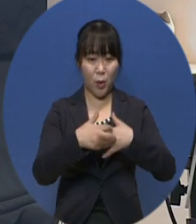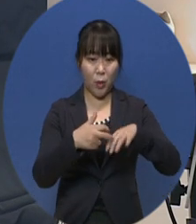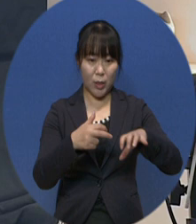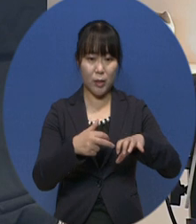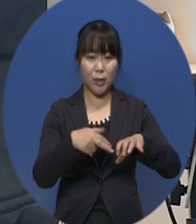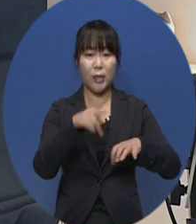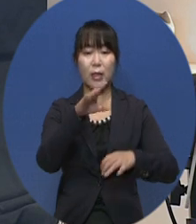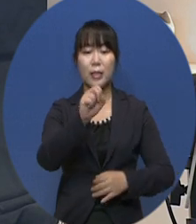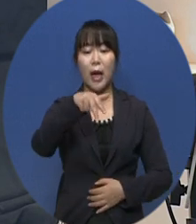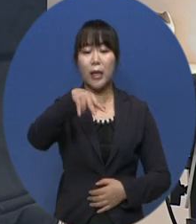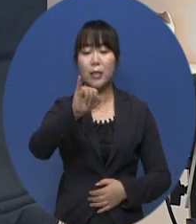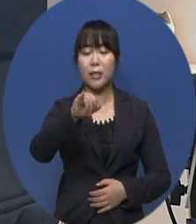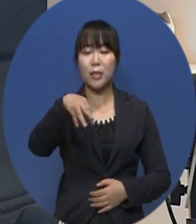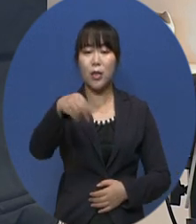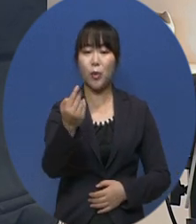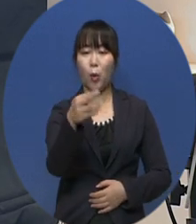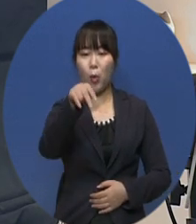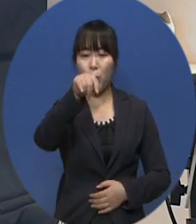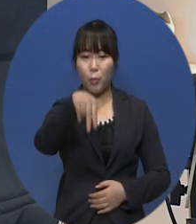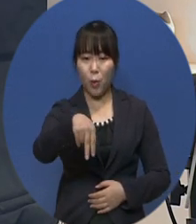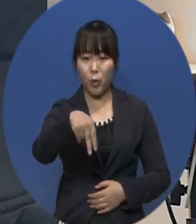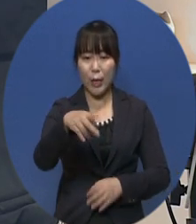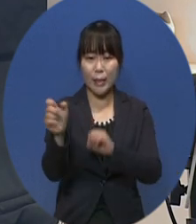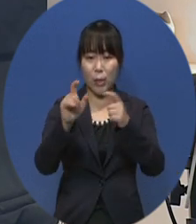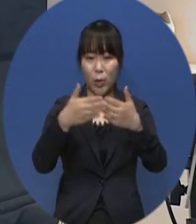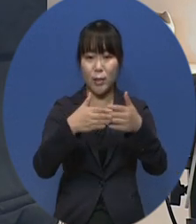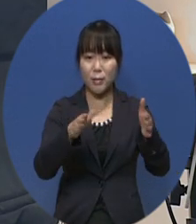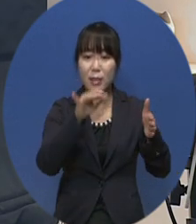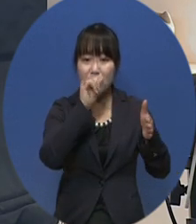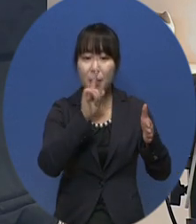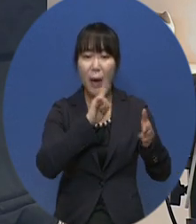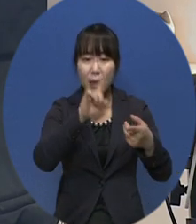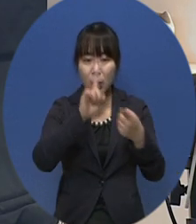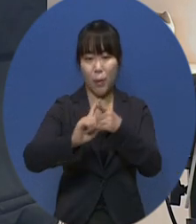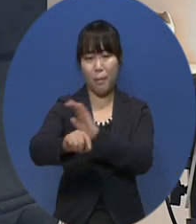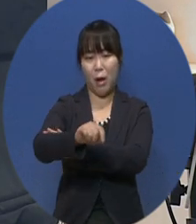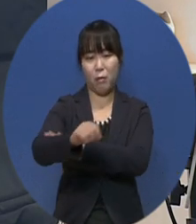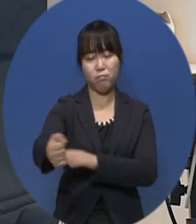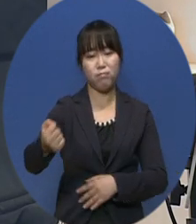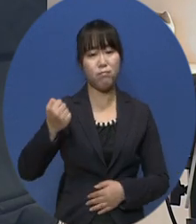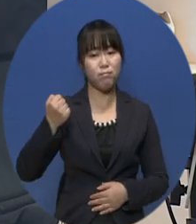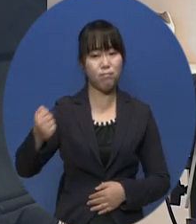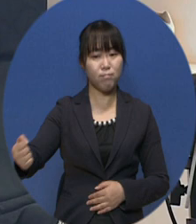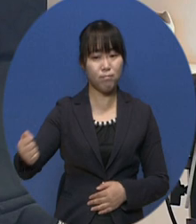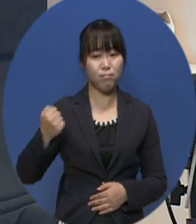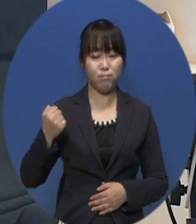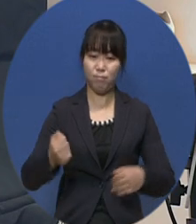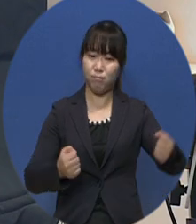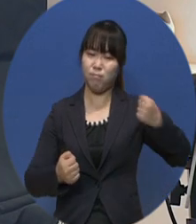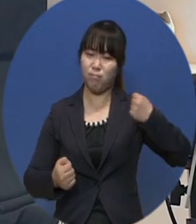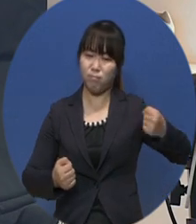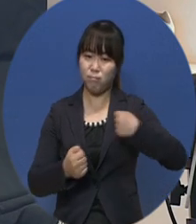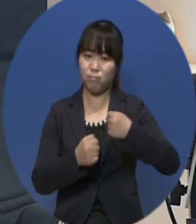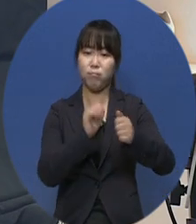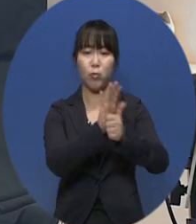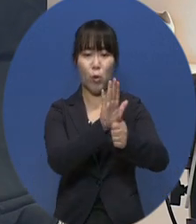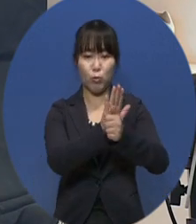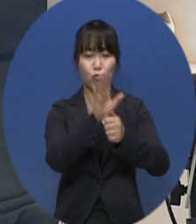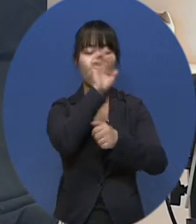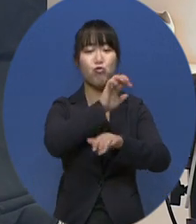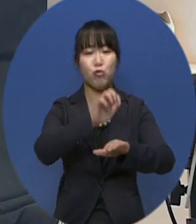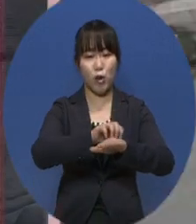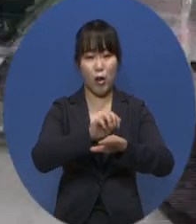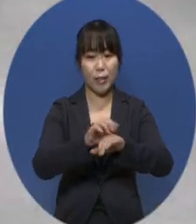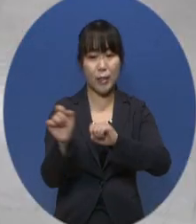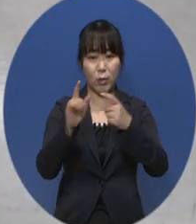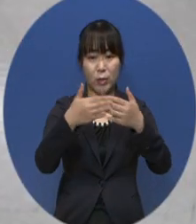병원에서는 이제 상지 로봇 재활실이 있습니다. 상지 로봇 재활실은 마비된 네. 팔을 이제 움직이는 걸 도와주고 훈련시키는 네. 재활이 있고요.